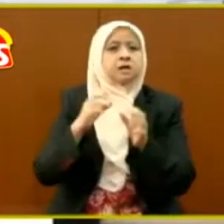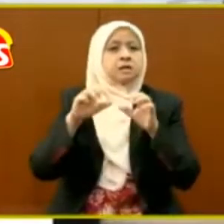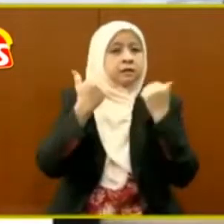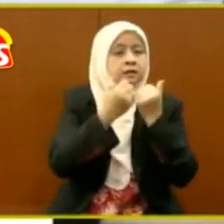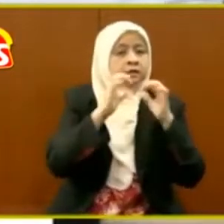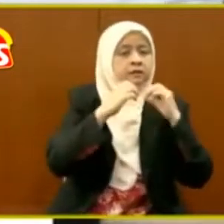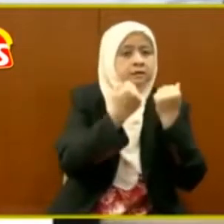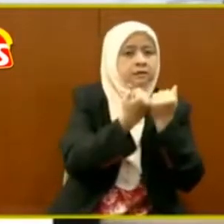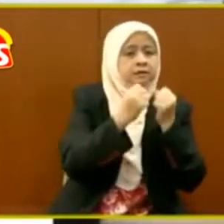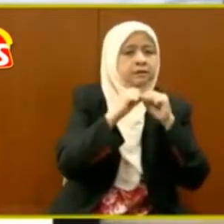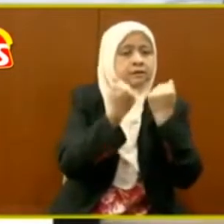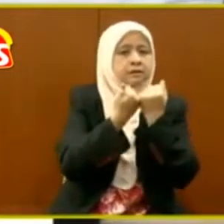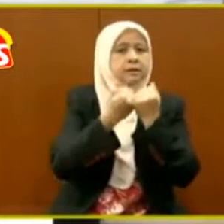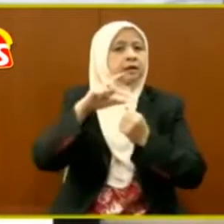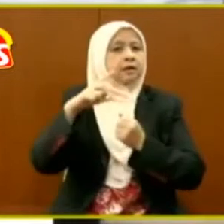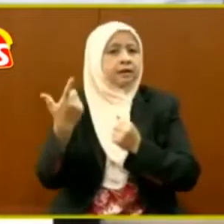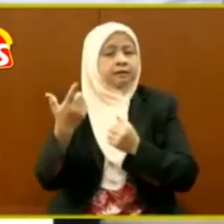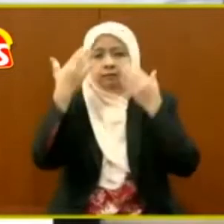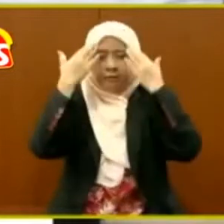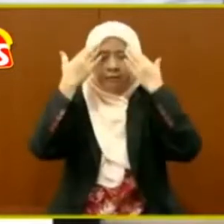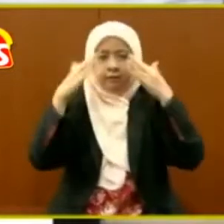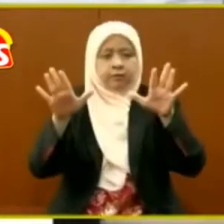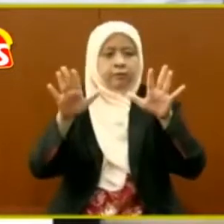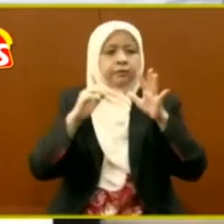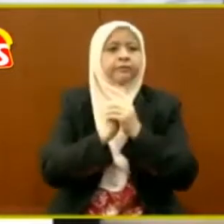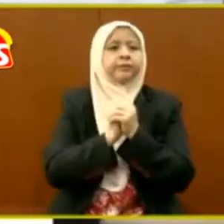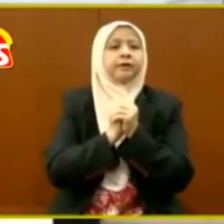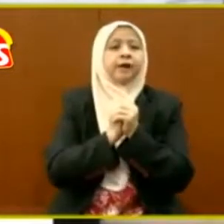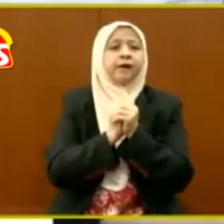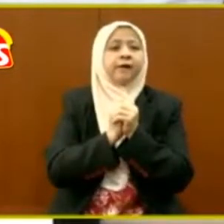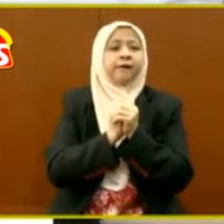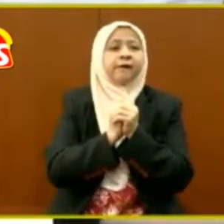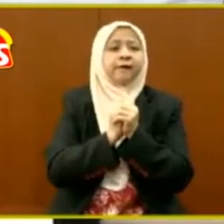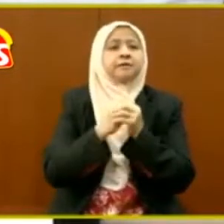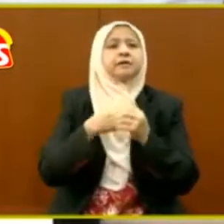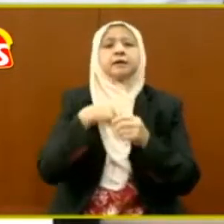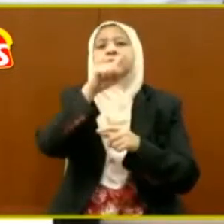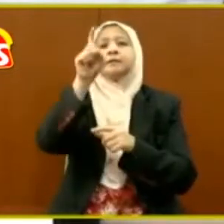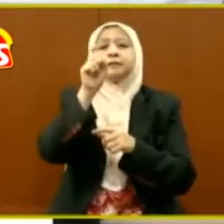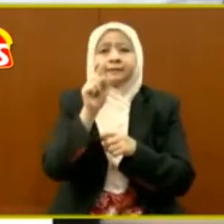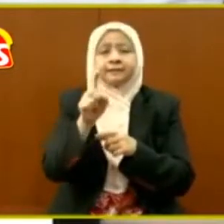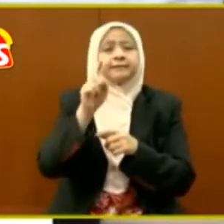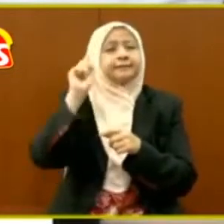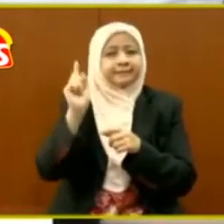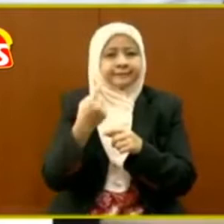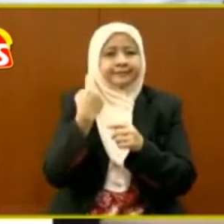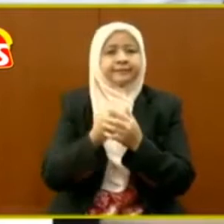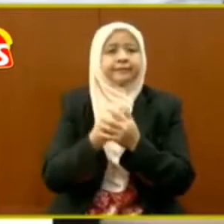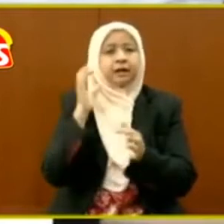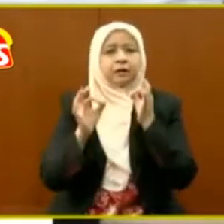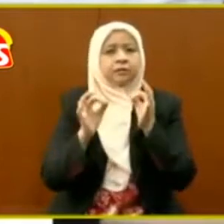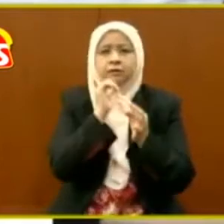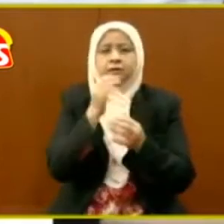ayah lain-lain dan sebagainya vivobook dan Sari Boleh saya bertanya saya bertanya saya bertanya Kalau